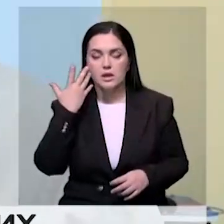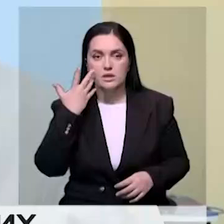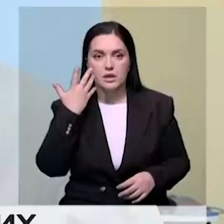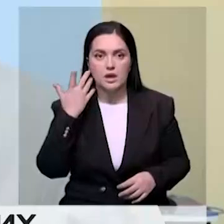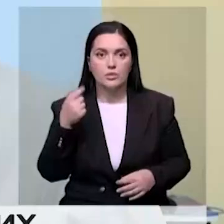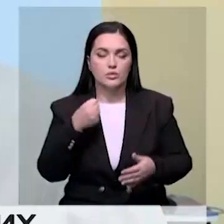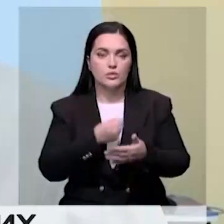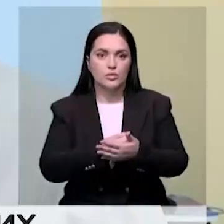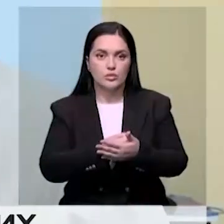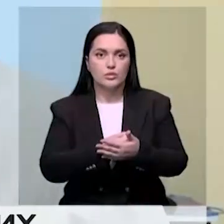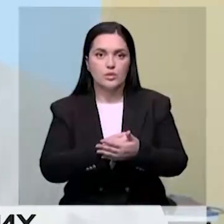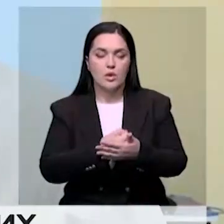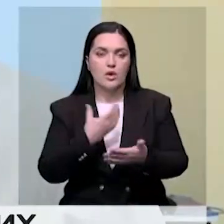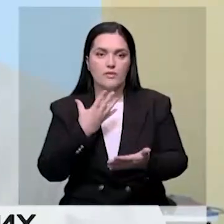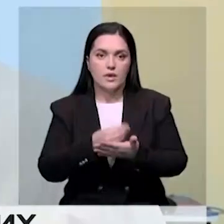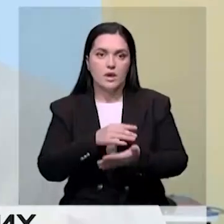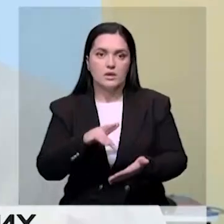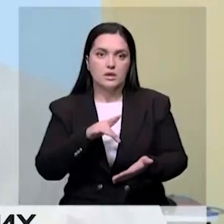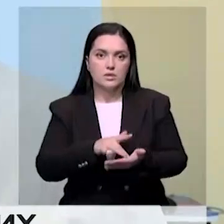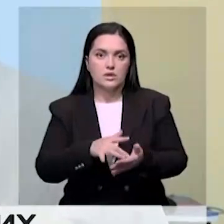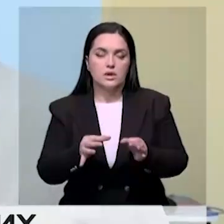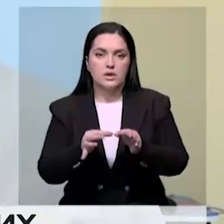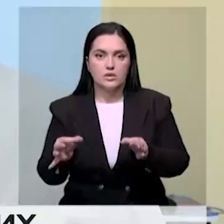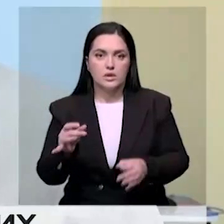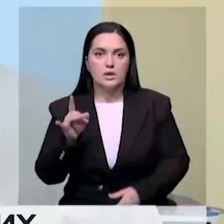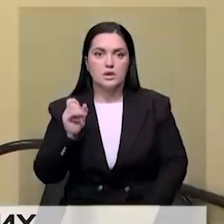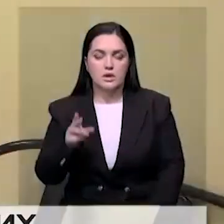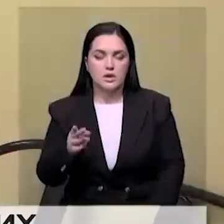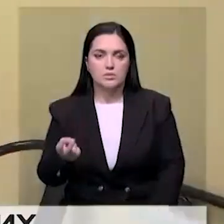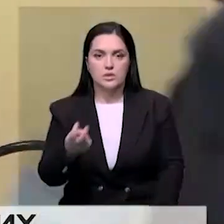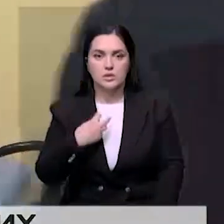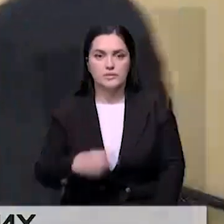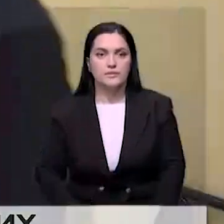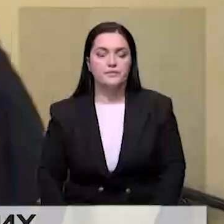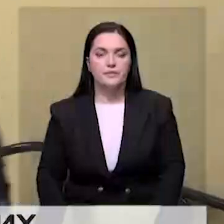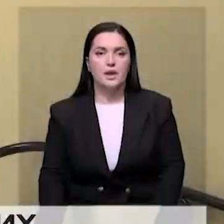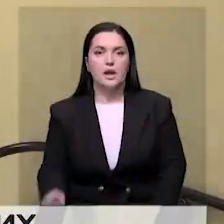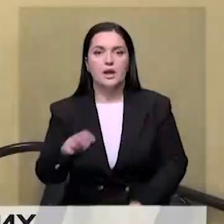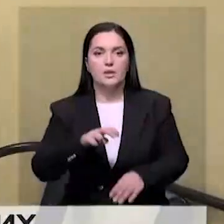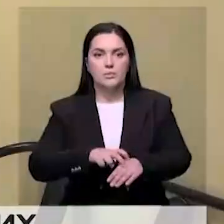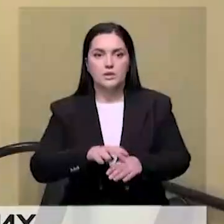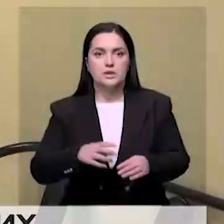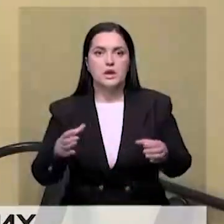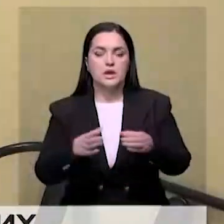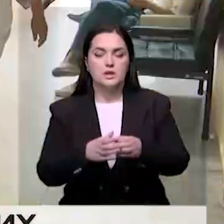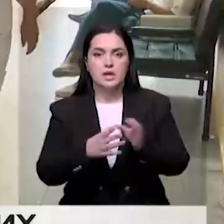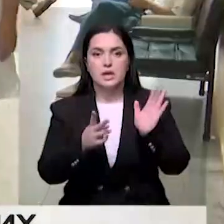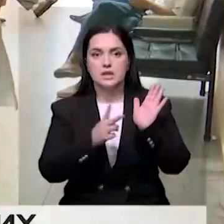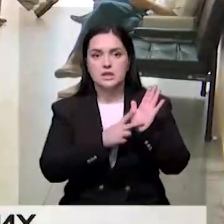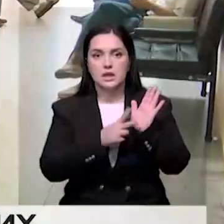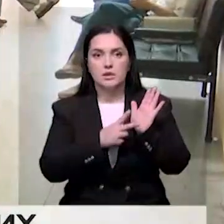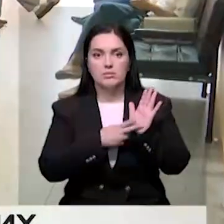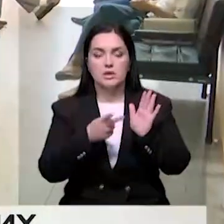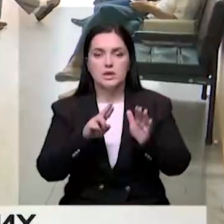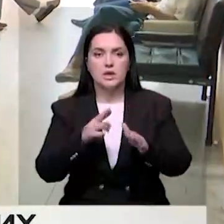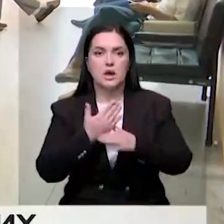до своего городского или районного онколога и когда уже приходит к нам. Вместе с тем, при медицинских организациях действует 7 мобильных бригад для